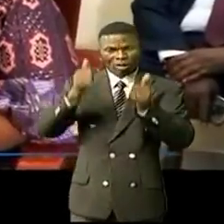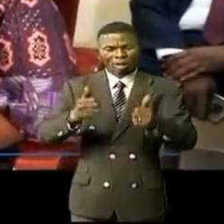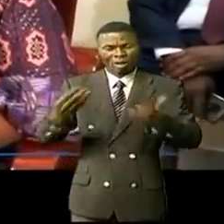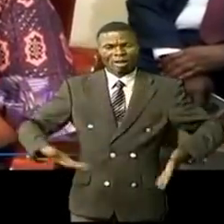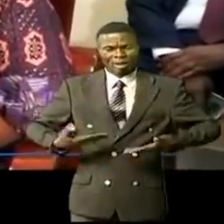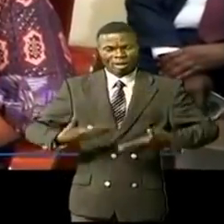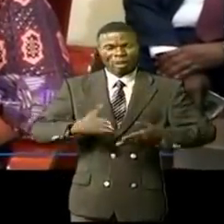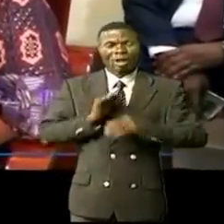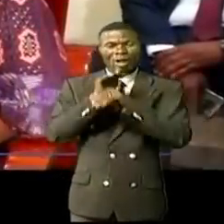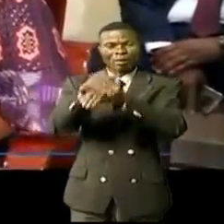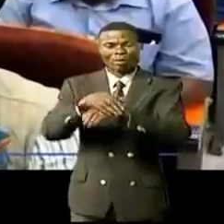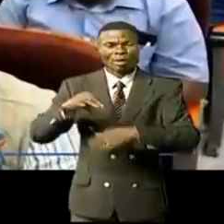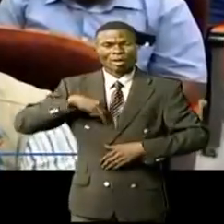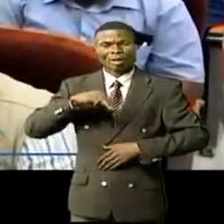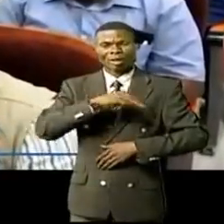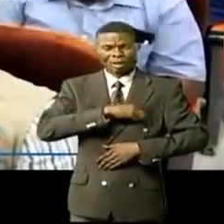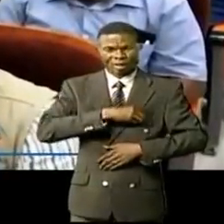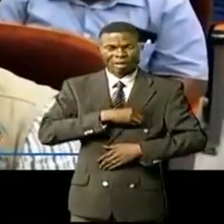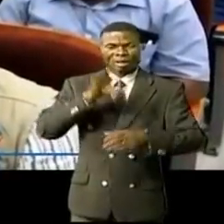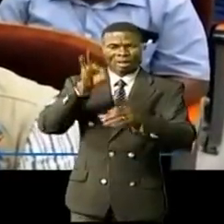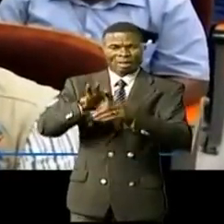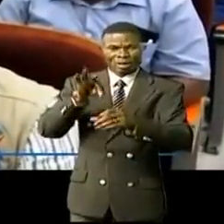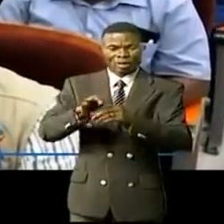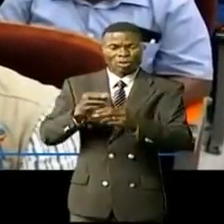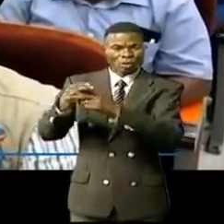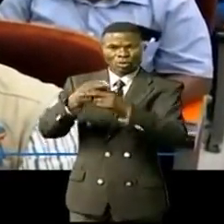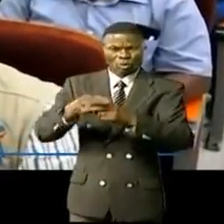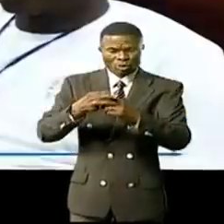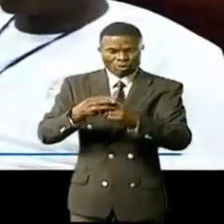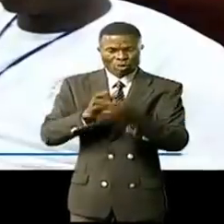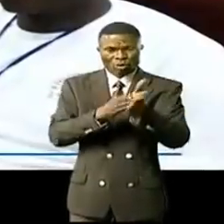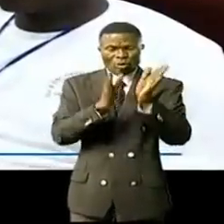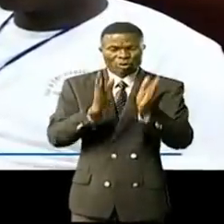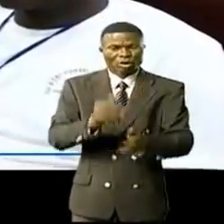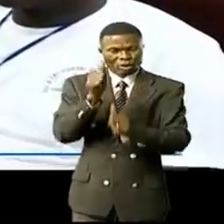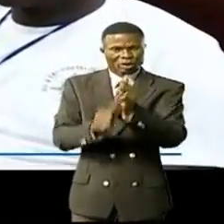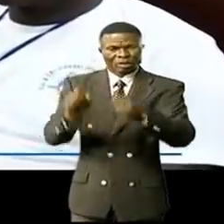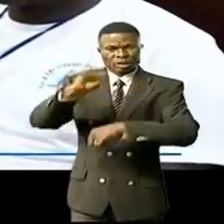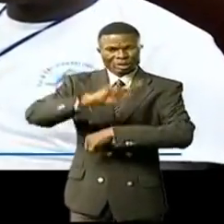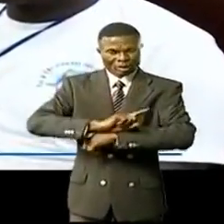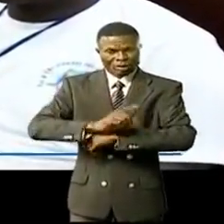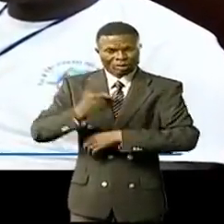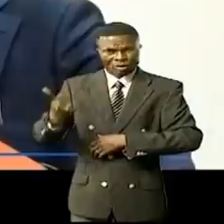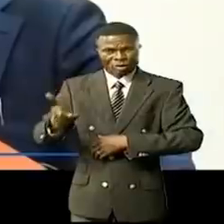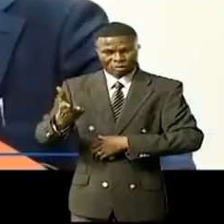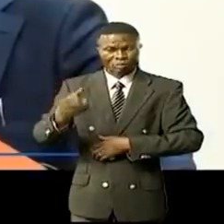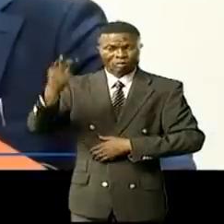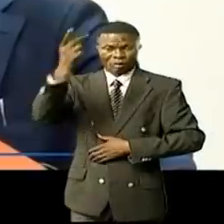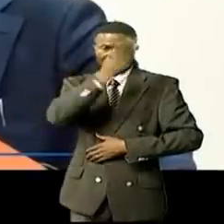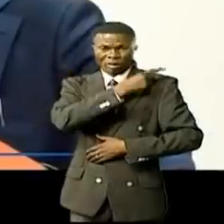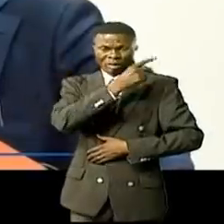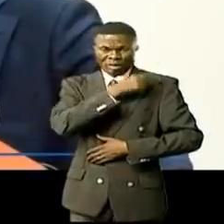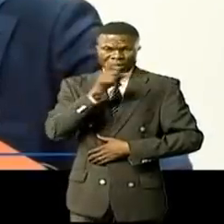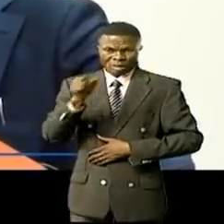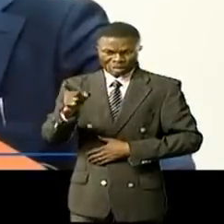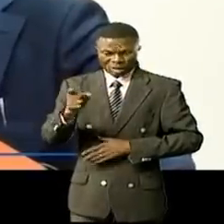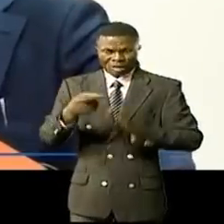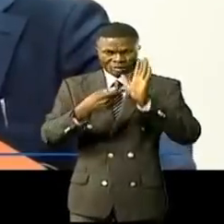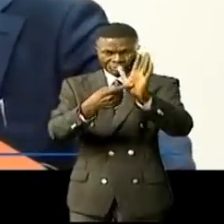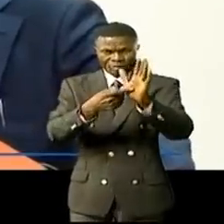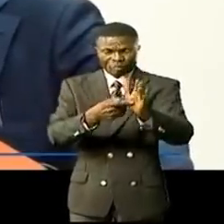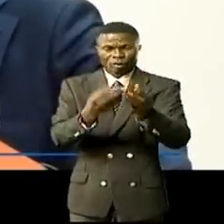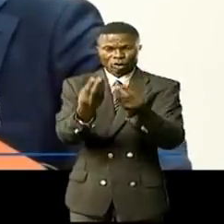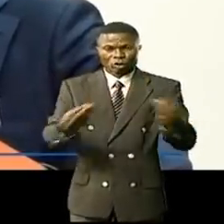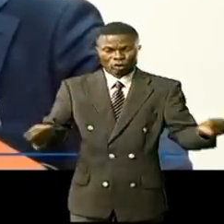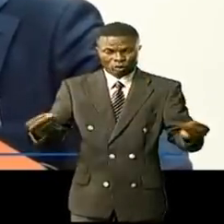de la contribution des membres de la CENI de la supervision managériale et quotidienne. De son côté, Paul Mouindo Moulemberi, en présentant les